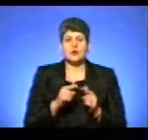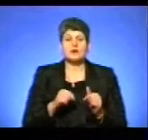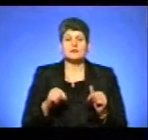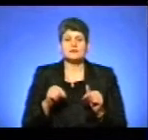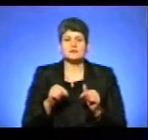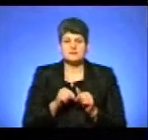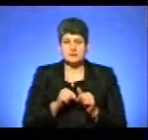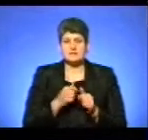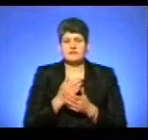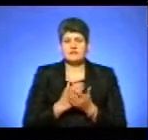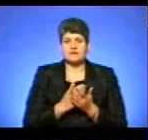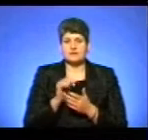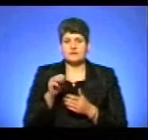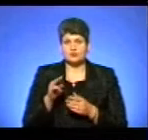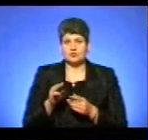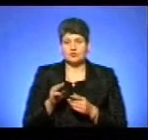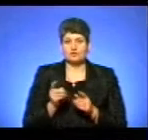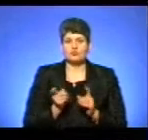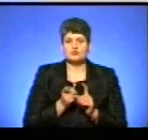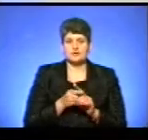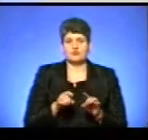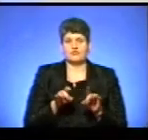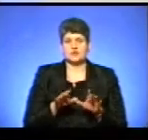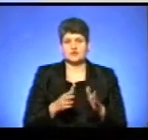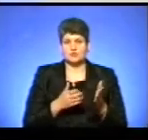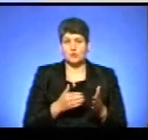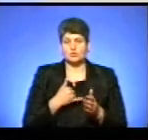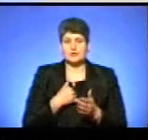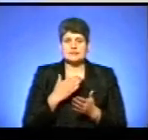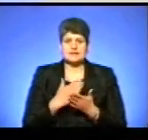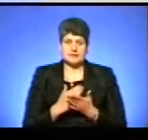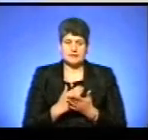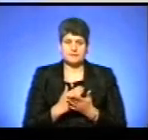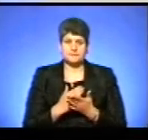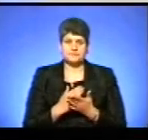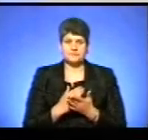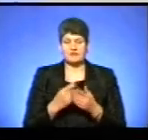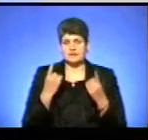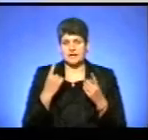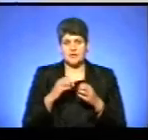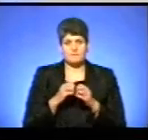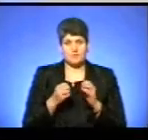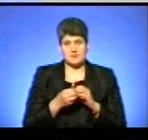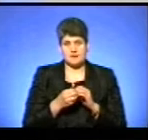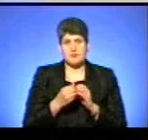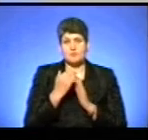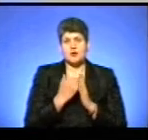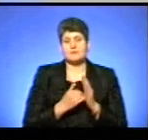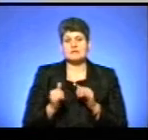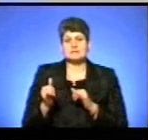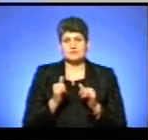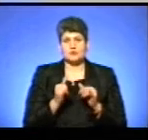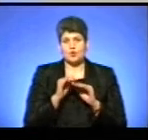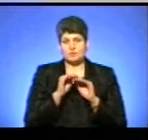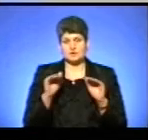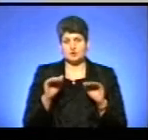ветеранів АТО» долучаються до її вирішення. У нас є досить, мені здається, велика проблема з програмою забезпечення обласного